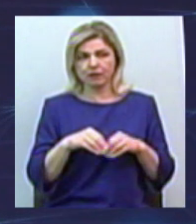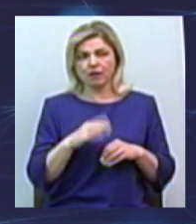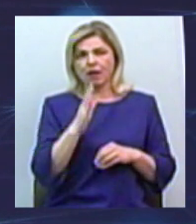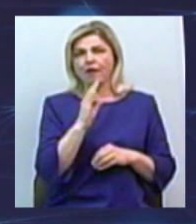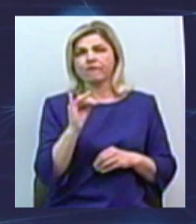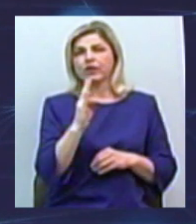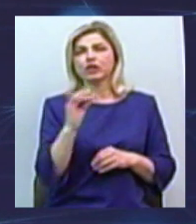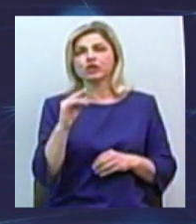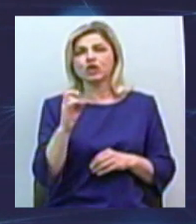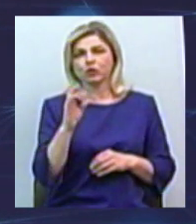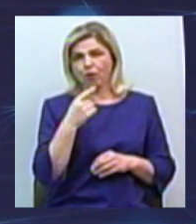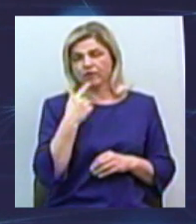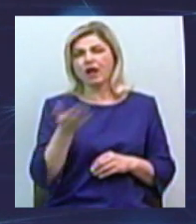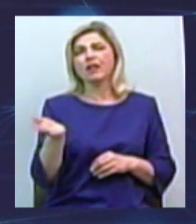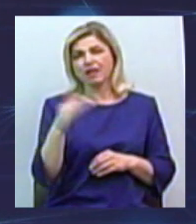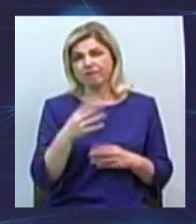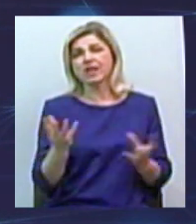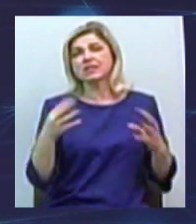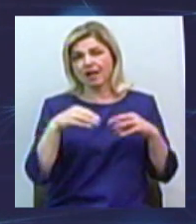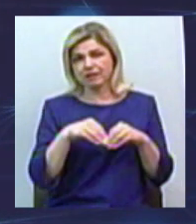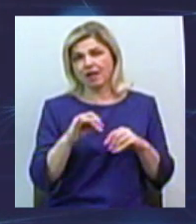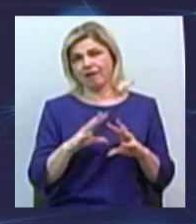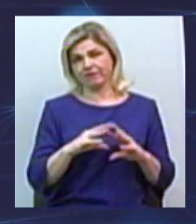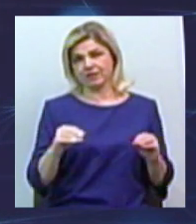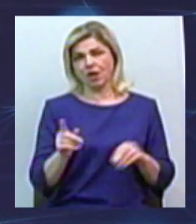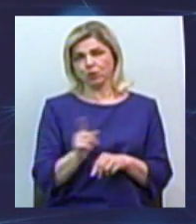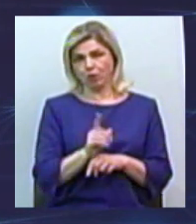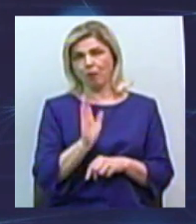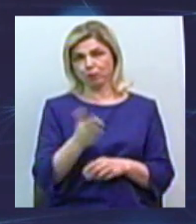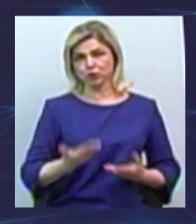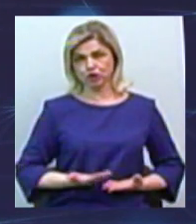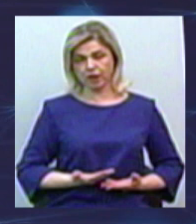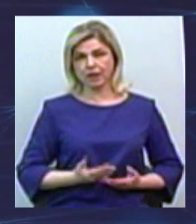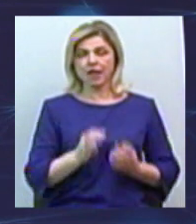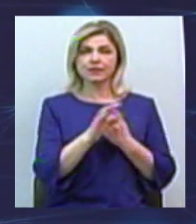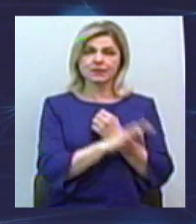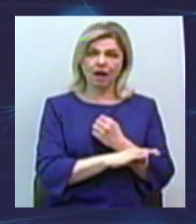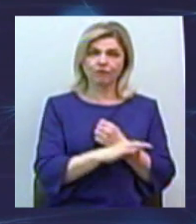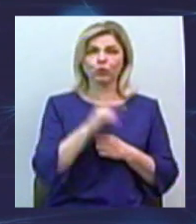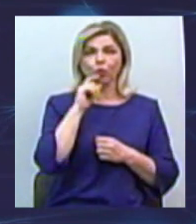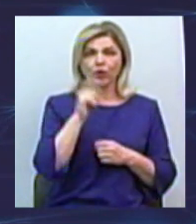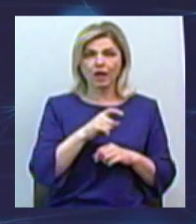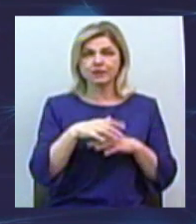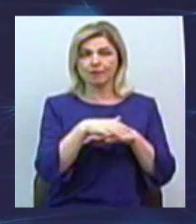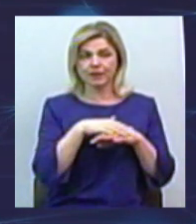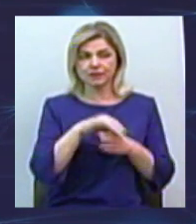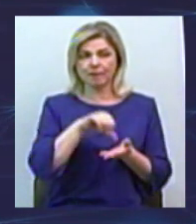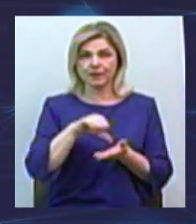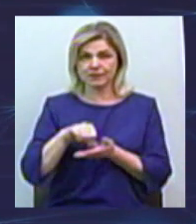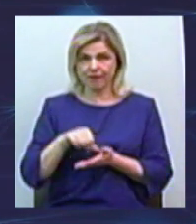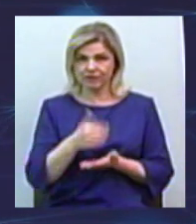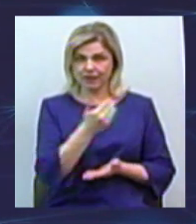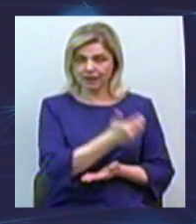говорив про те, що ну давайте з'єднаємося, та і все, і нормально будемо жити. Західноукраїнська Народна Республіка, представники,